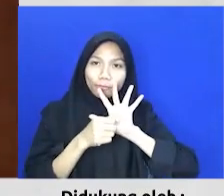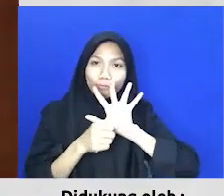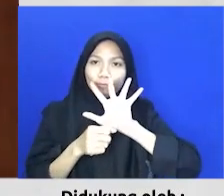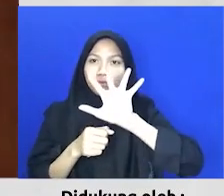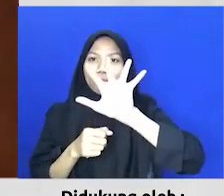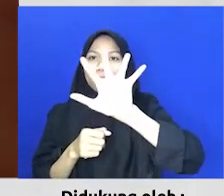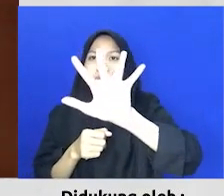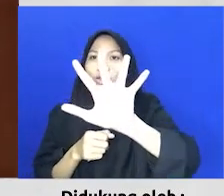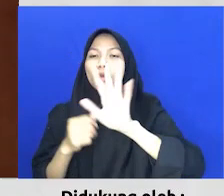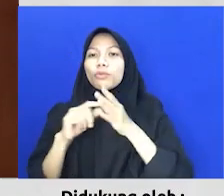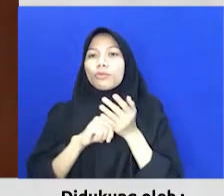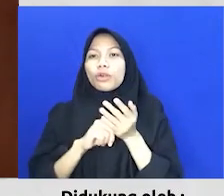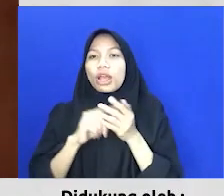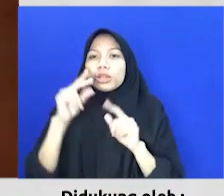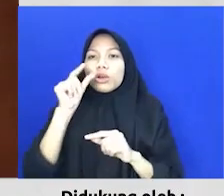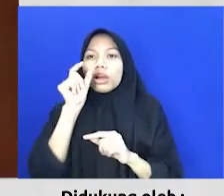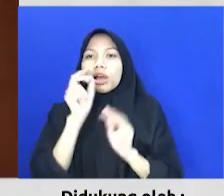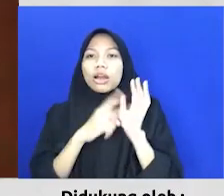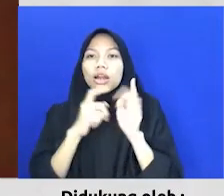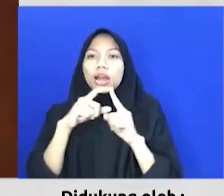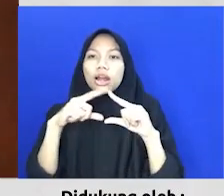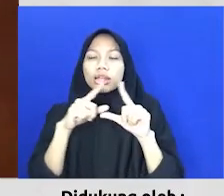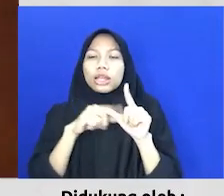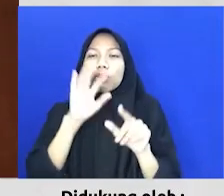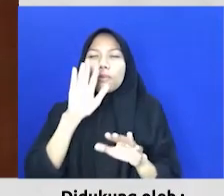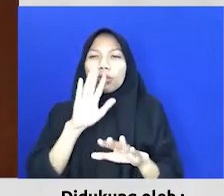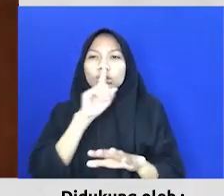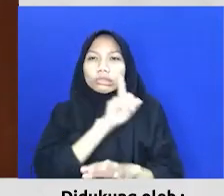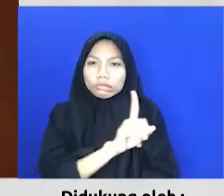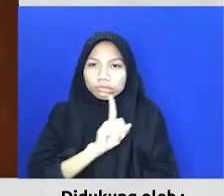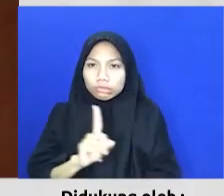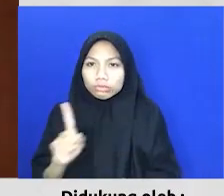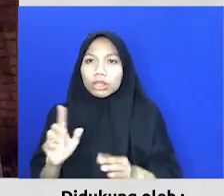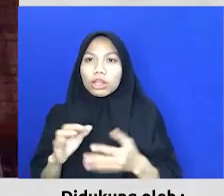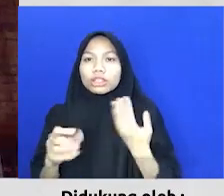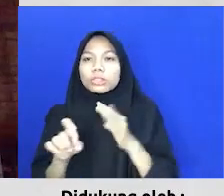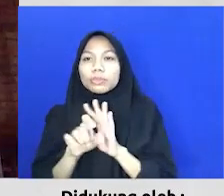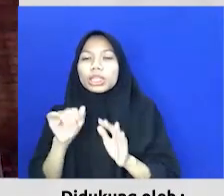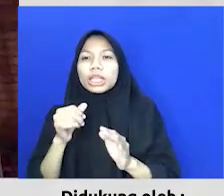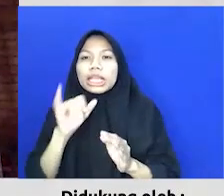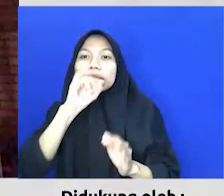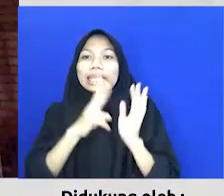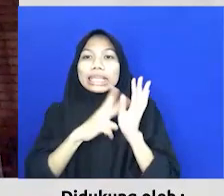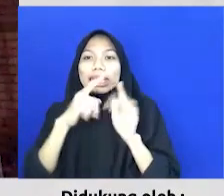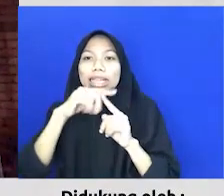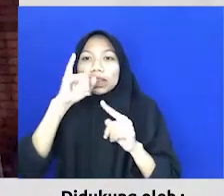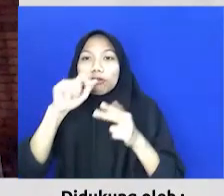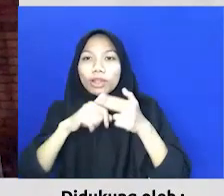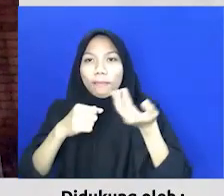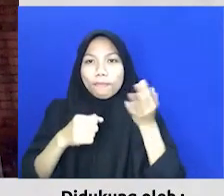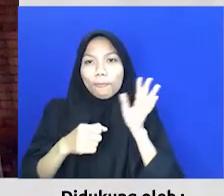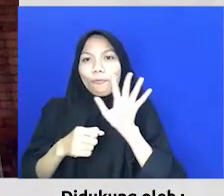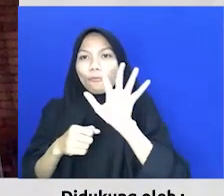menyalin atau meniru pembabakan randai itu dari segi nyanyi. Satu randai itu kan setelah satu